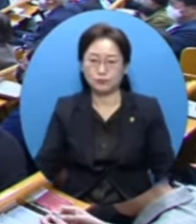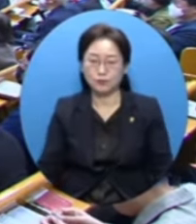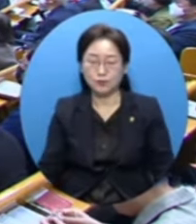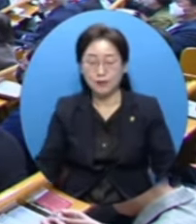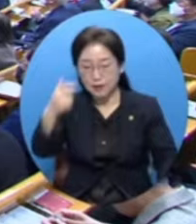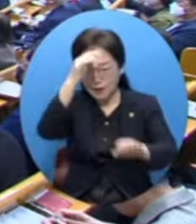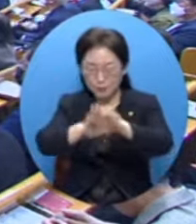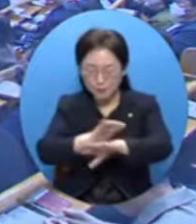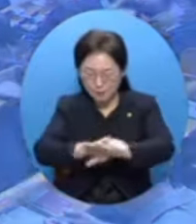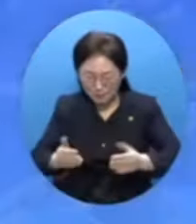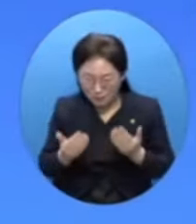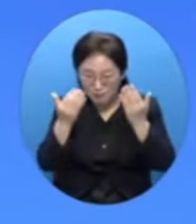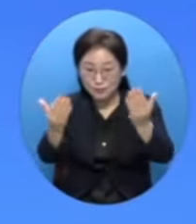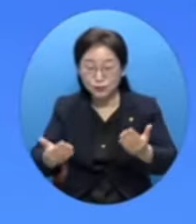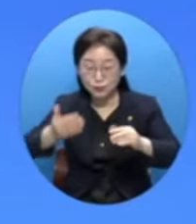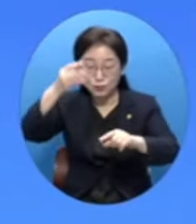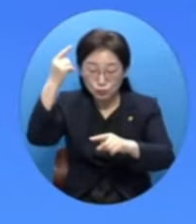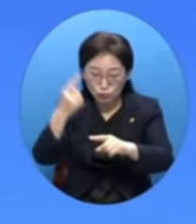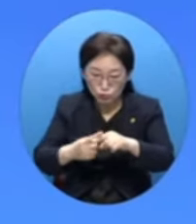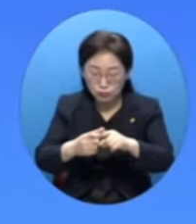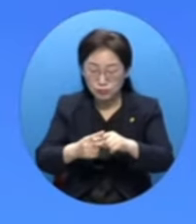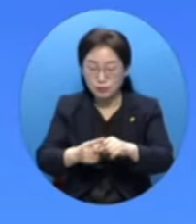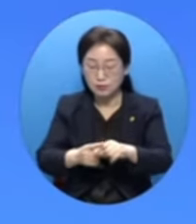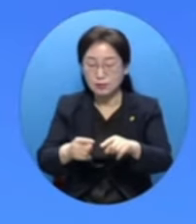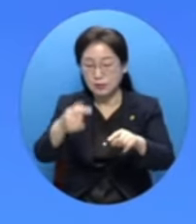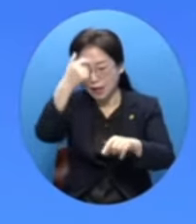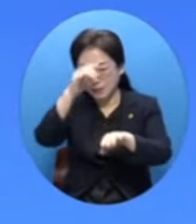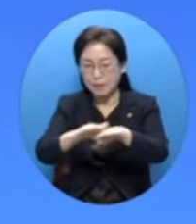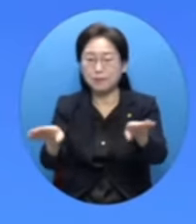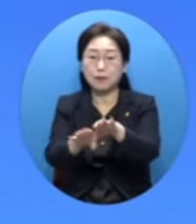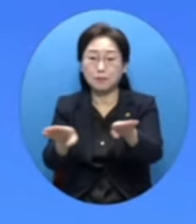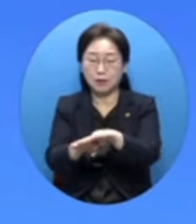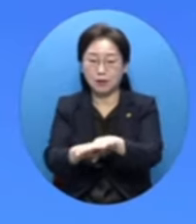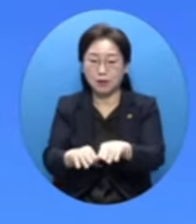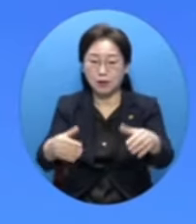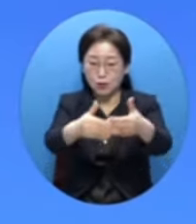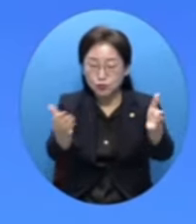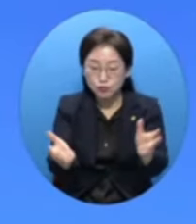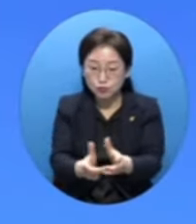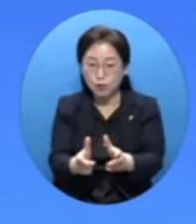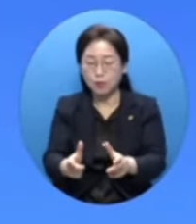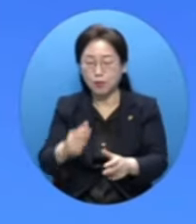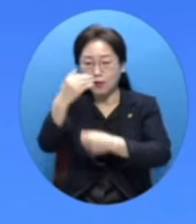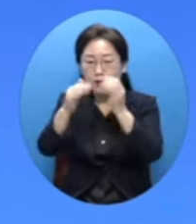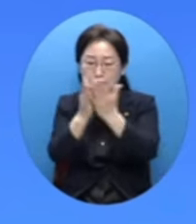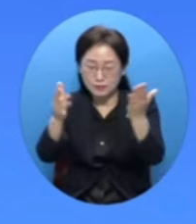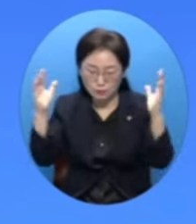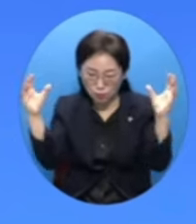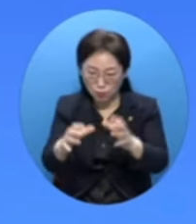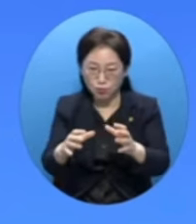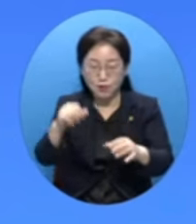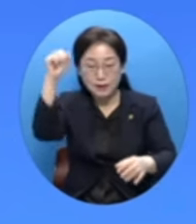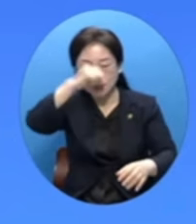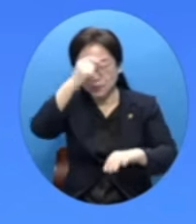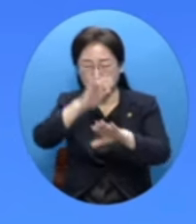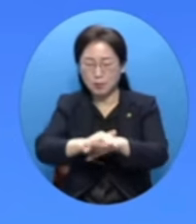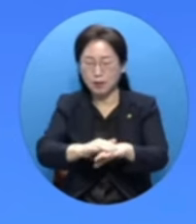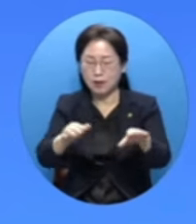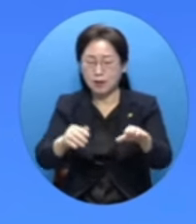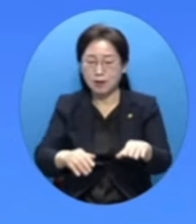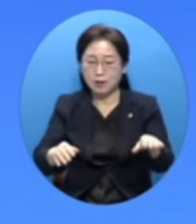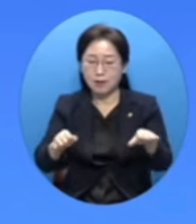잘 드리다가 예배를 빠지기 시작하는 순간부터 구역 모임, 성역 공부, 새벽 기도 하나도 안 빠지고 참석하다가 어느